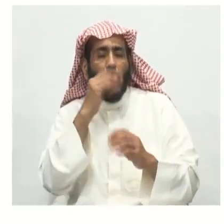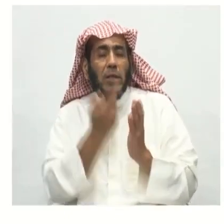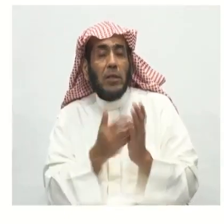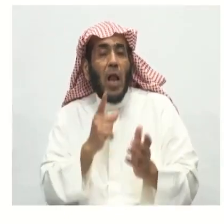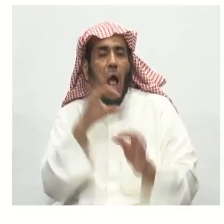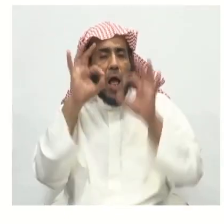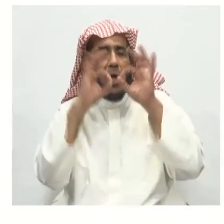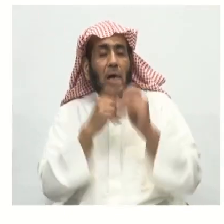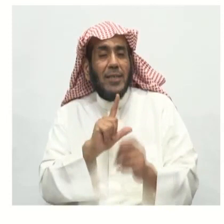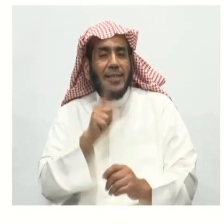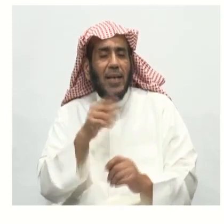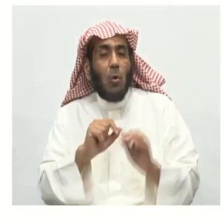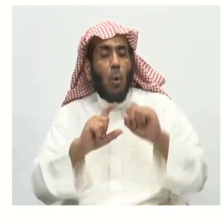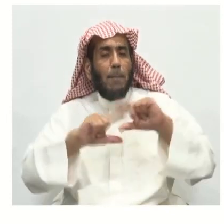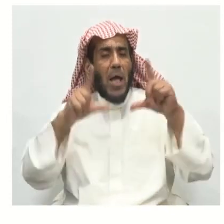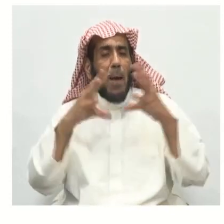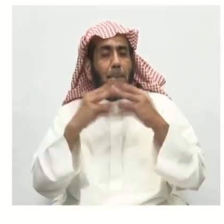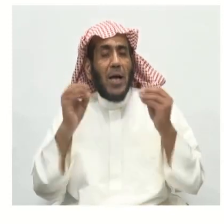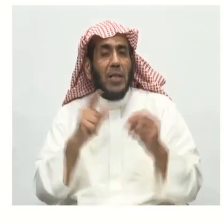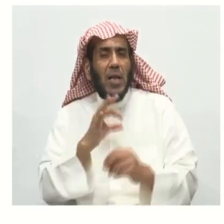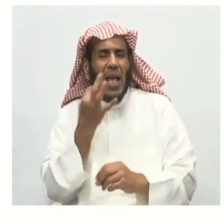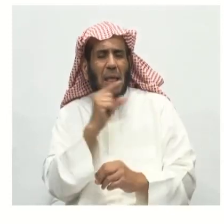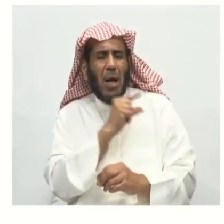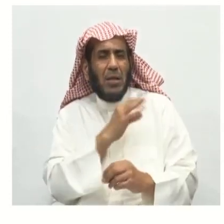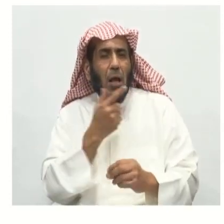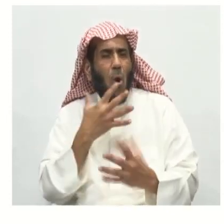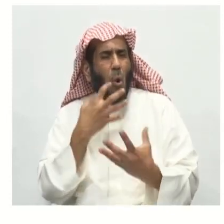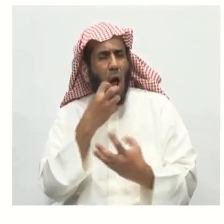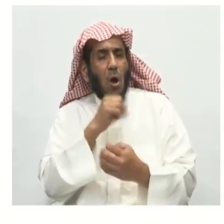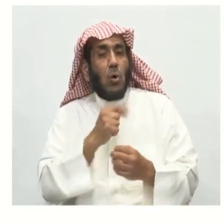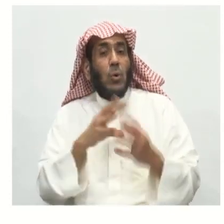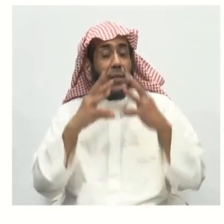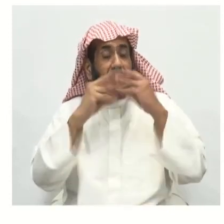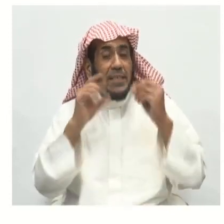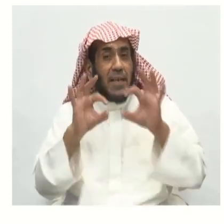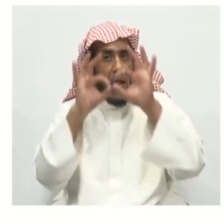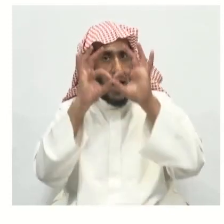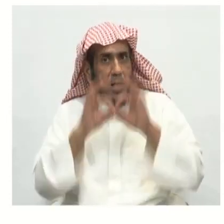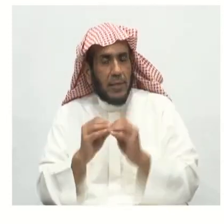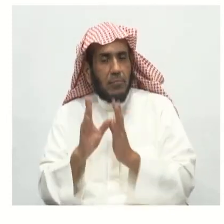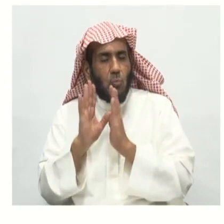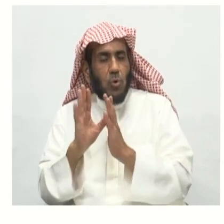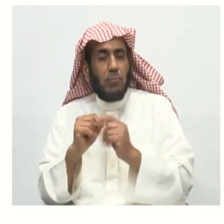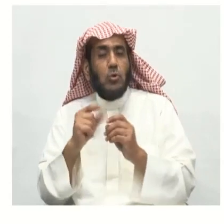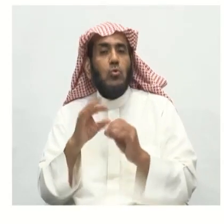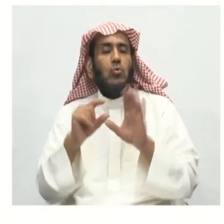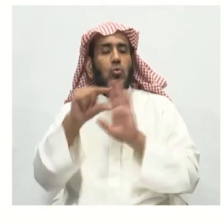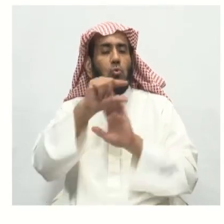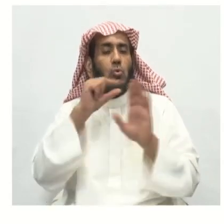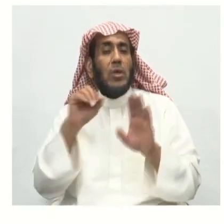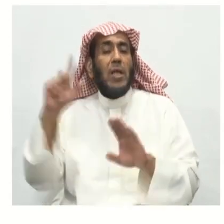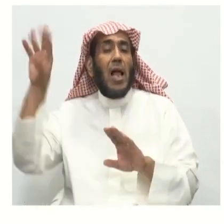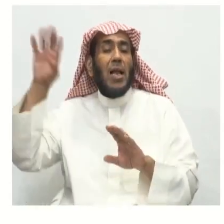صحيحه ايضا بيان معاني الكلمات الغريبه كذلك تفسير الايات المحدده من سوره الكهف